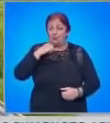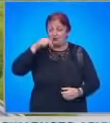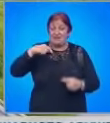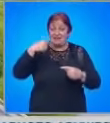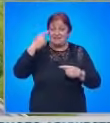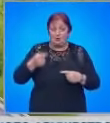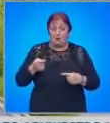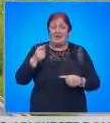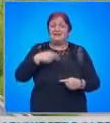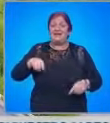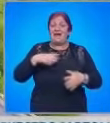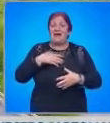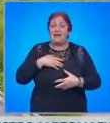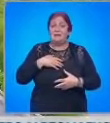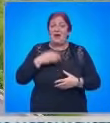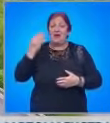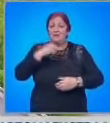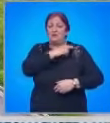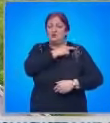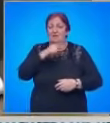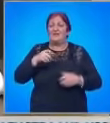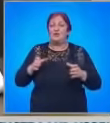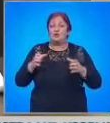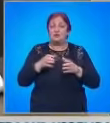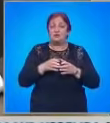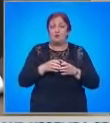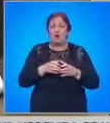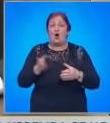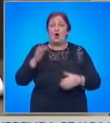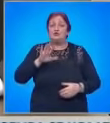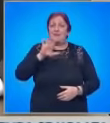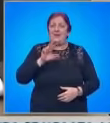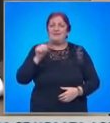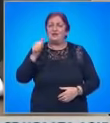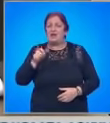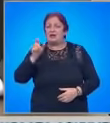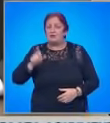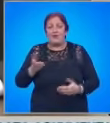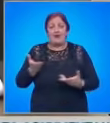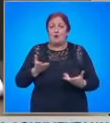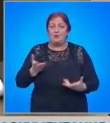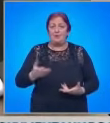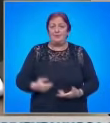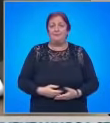и утре. Сред тях има и бивши шефове на дружеството. Още 5-6 човека вероятно.